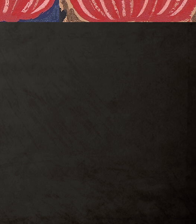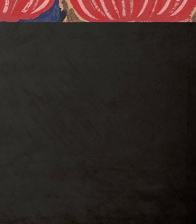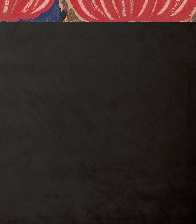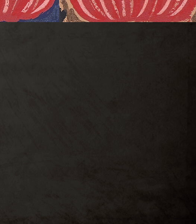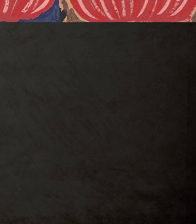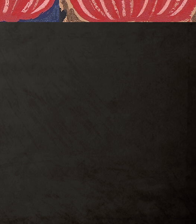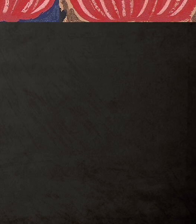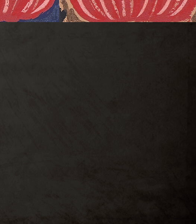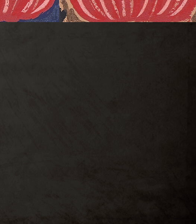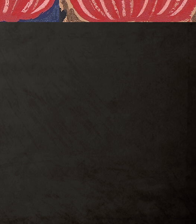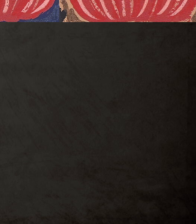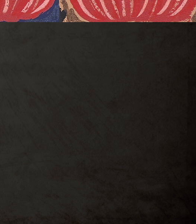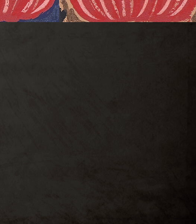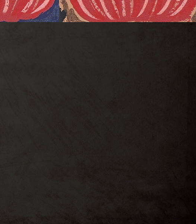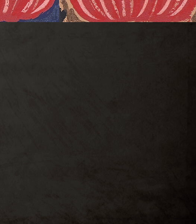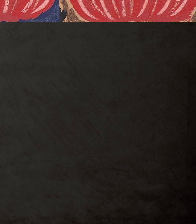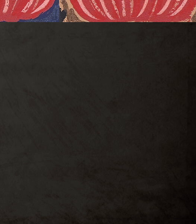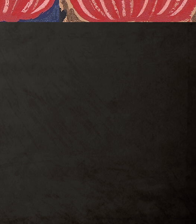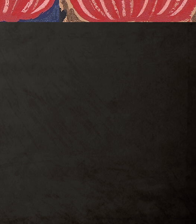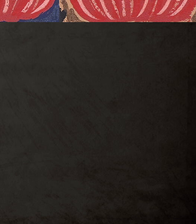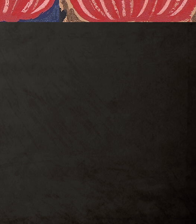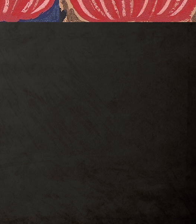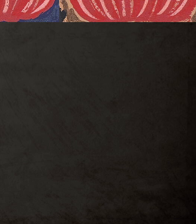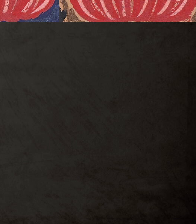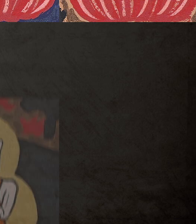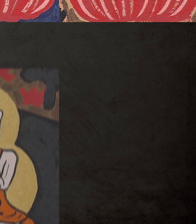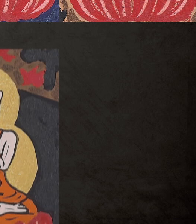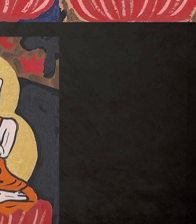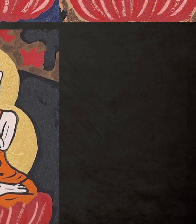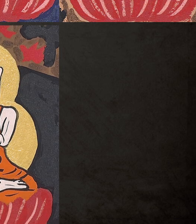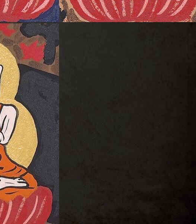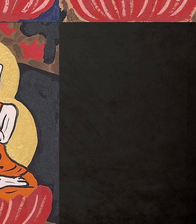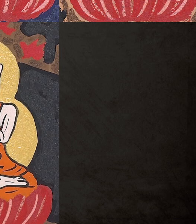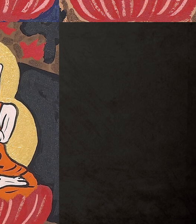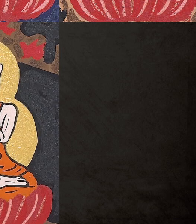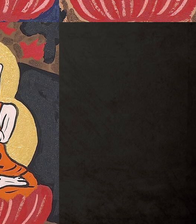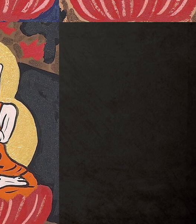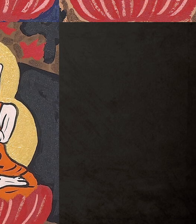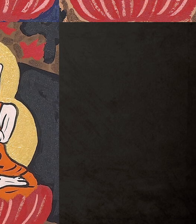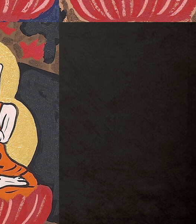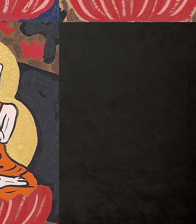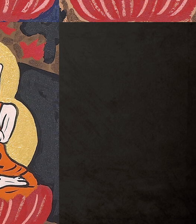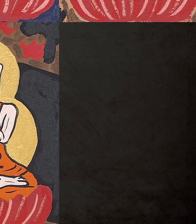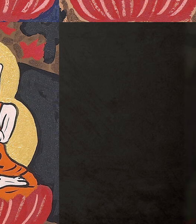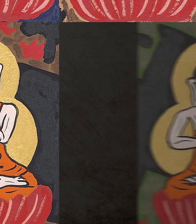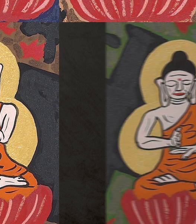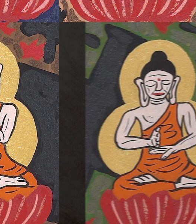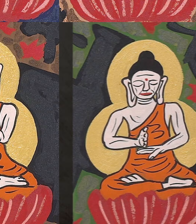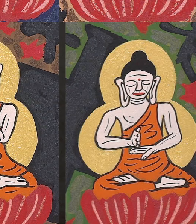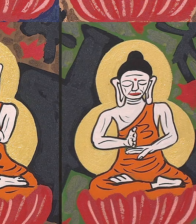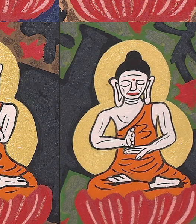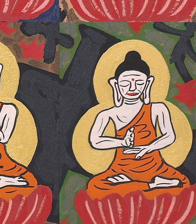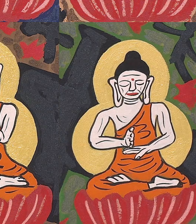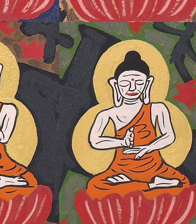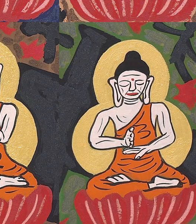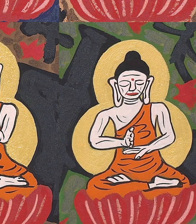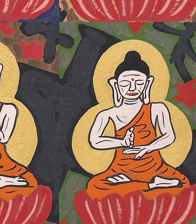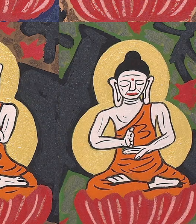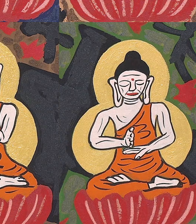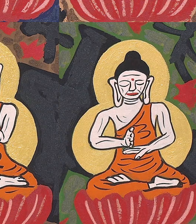이 이치를 자기 몸에 견주어 남을 죽이거나 죽게 하지